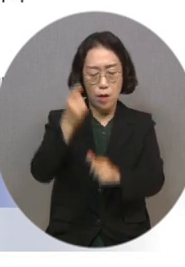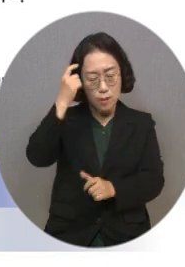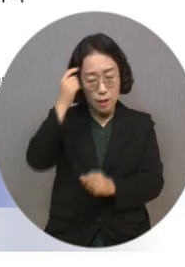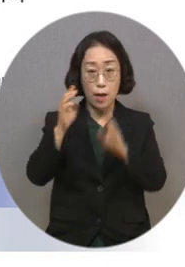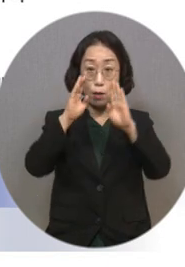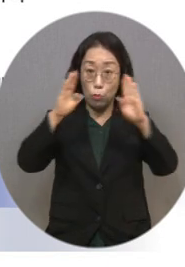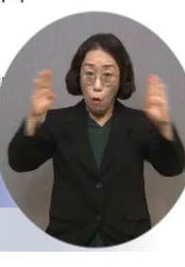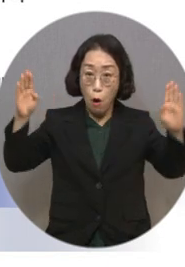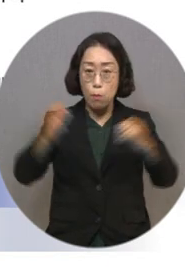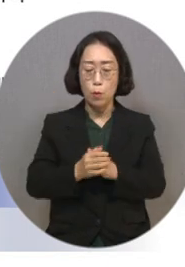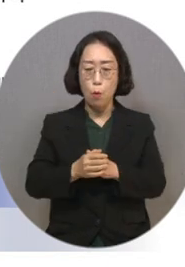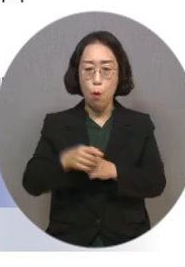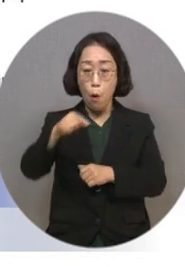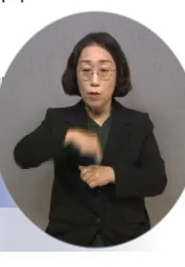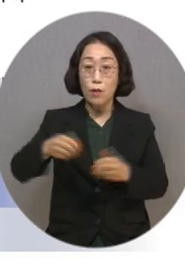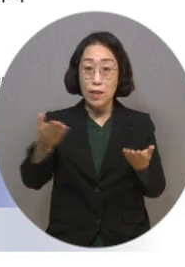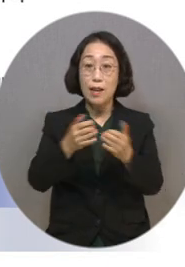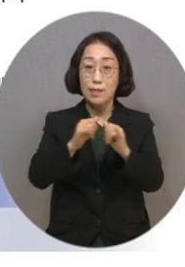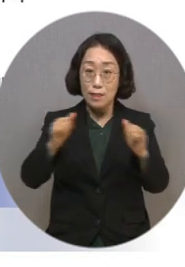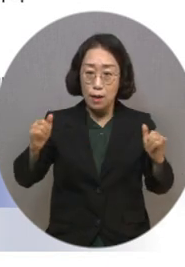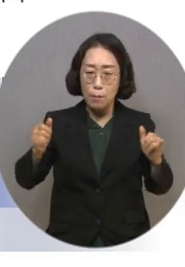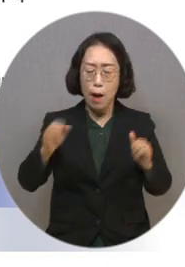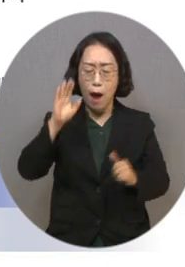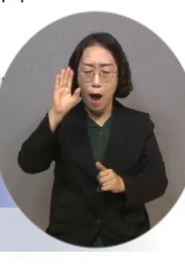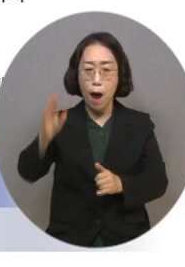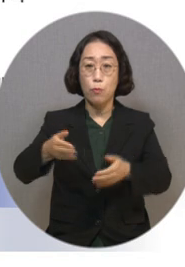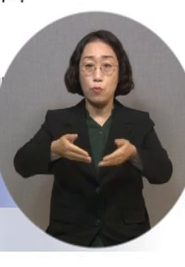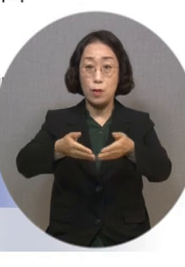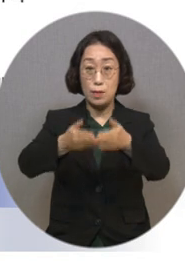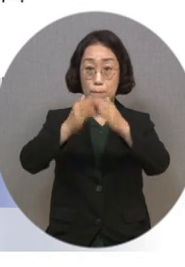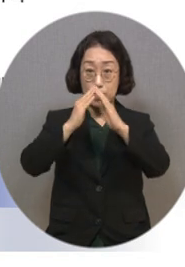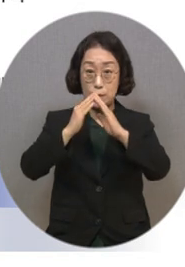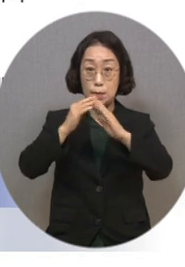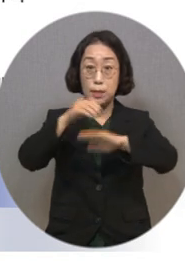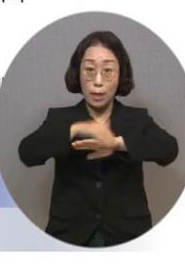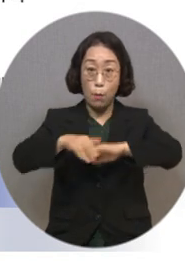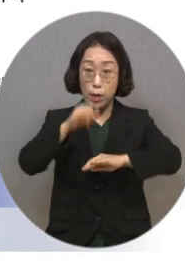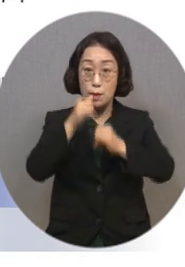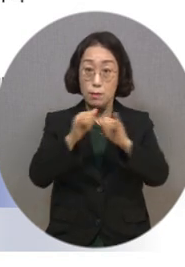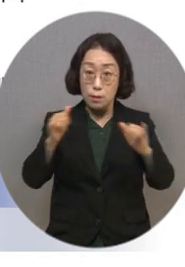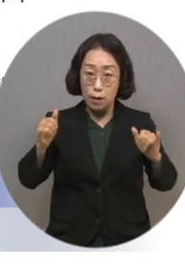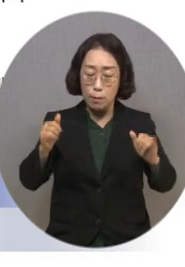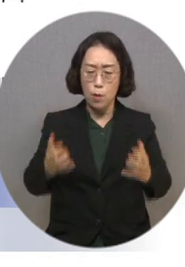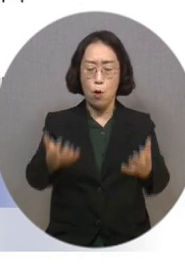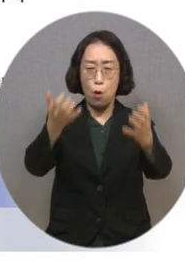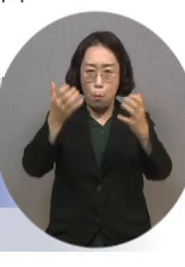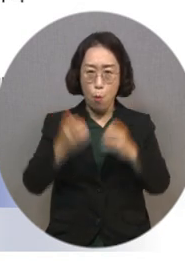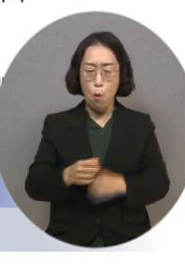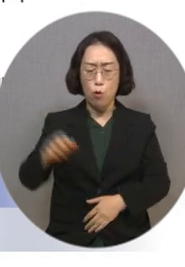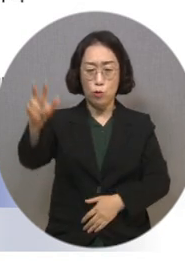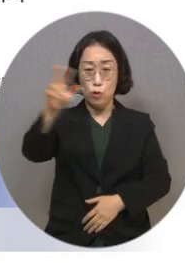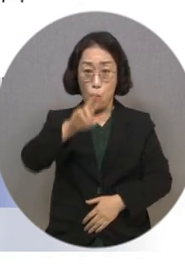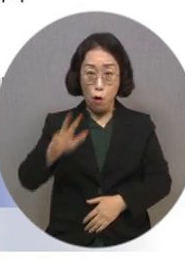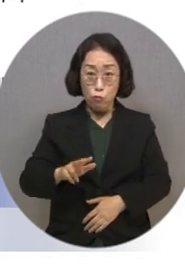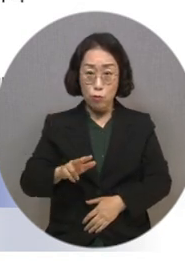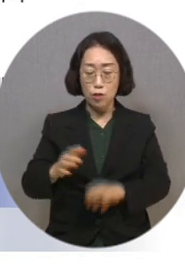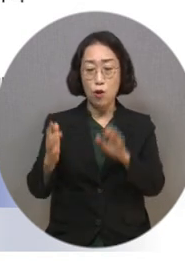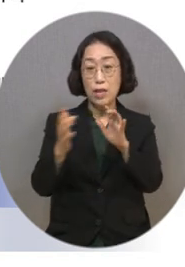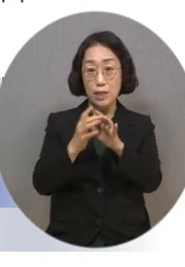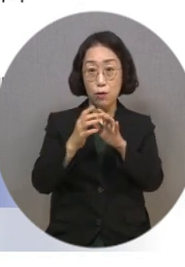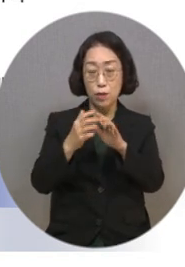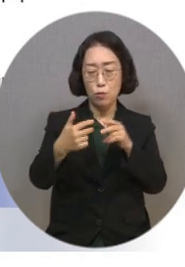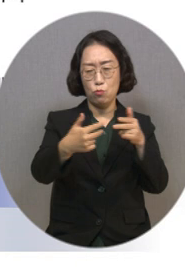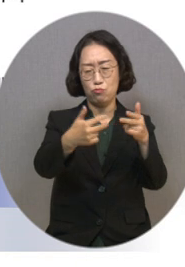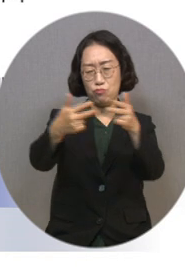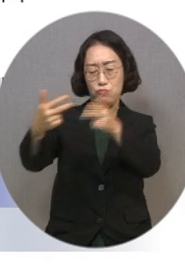장애인 기업 임직원과 장애인 예비 창업자의 역량을 강화하기 위한 목적으로 전국에서 오프라인 특강을 개최하고